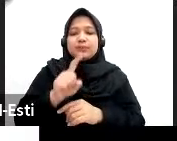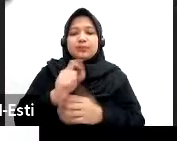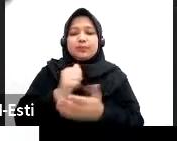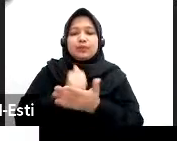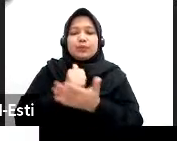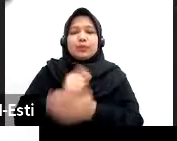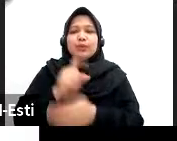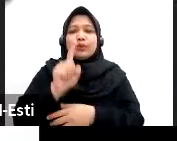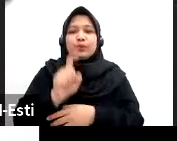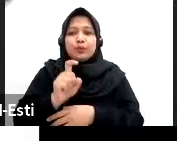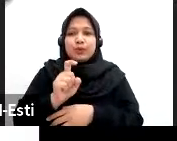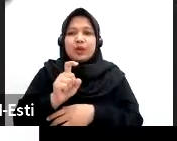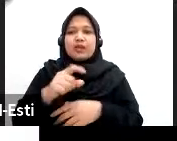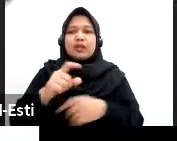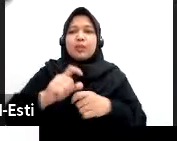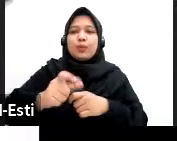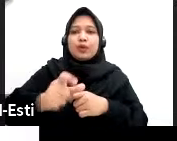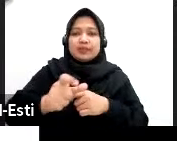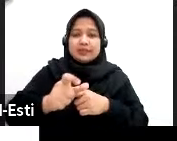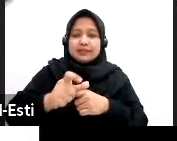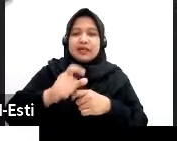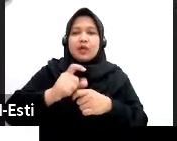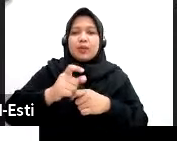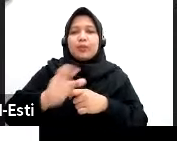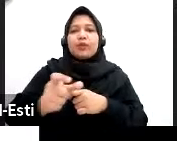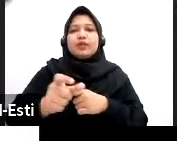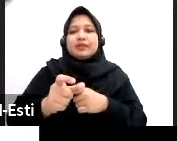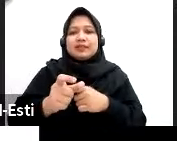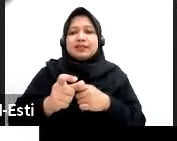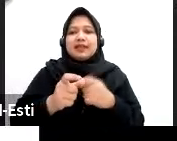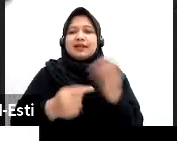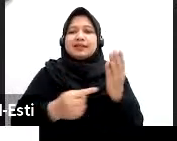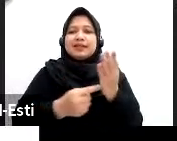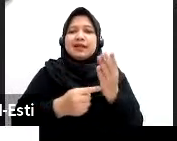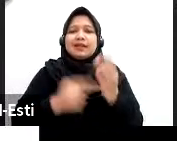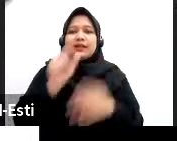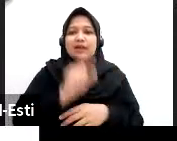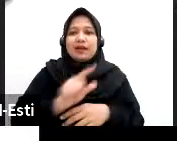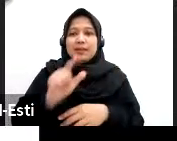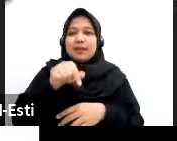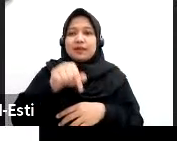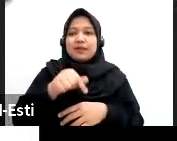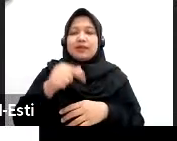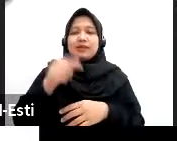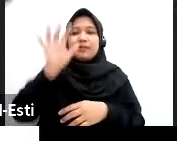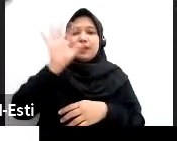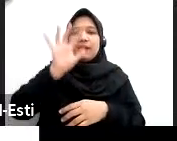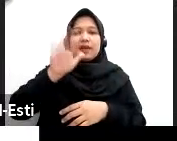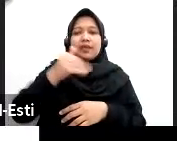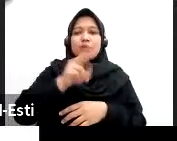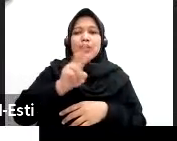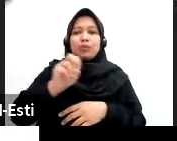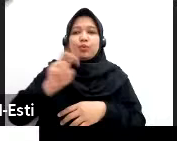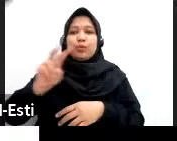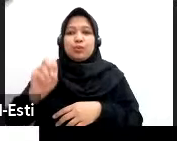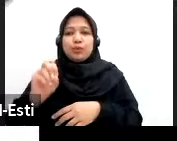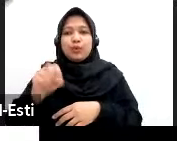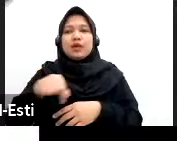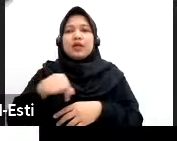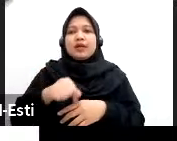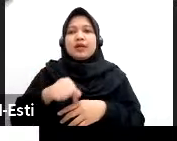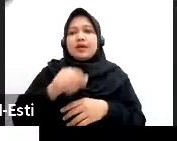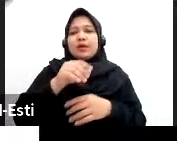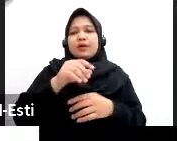proses digitalisasi yang lebih menyeluruh ini sedikit saja landscape pada tahun 2020 kita urbanisasi Indonesia ada disekitar angka